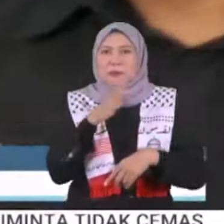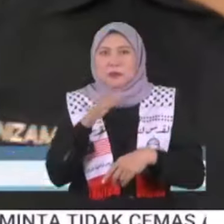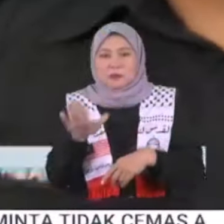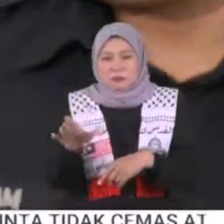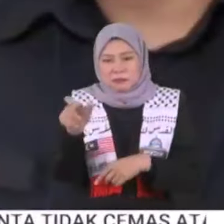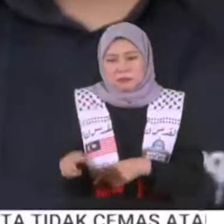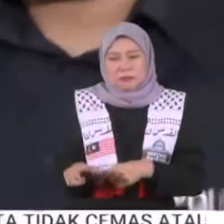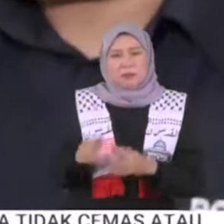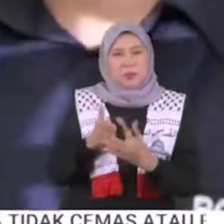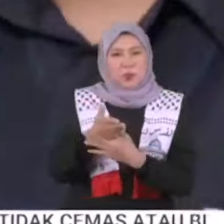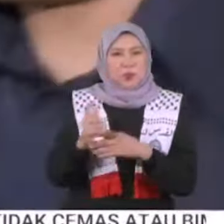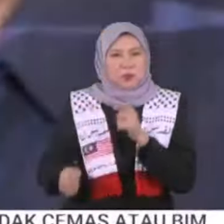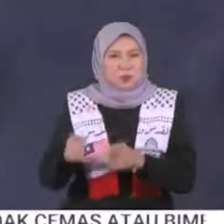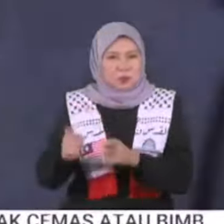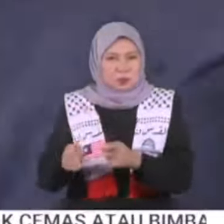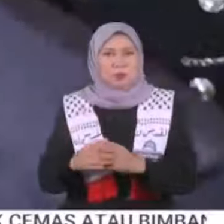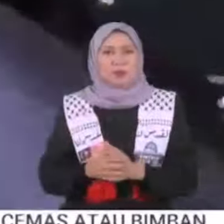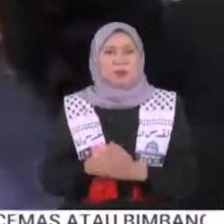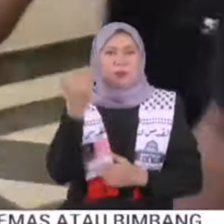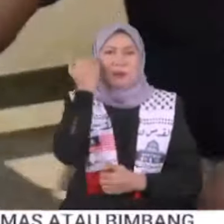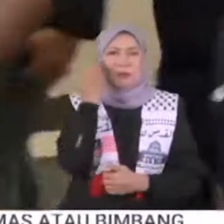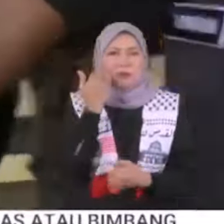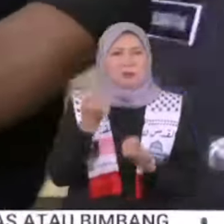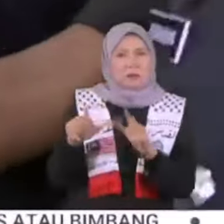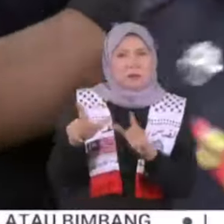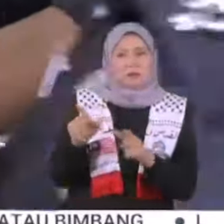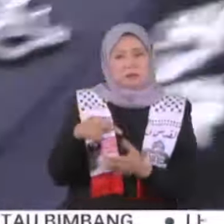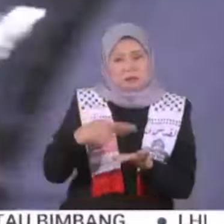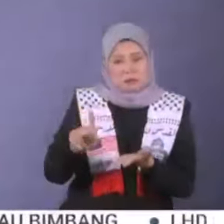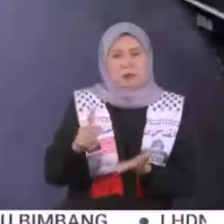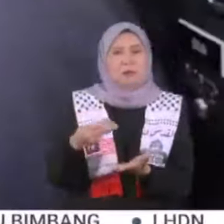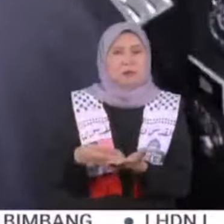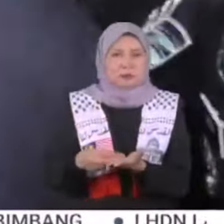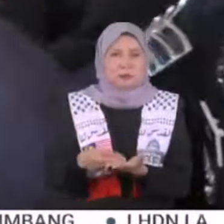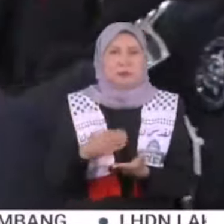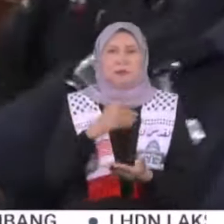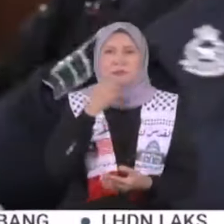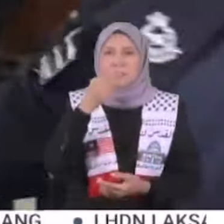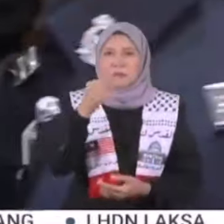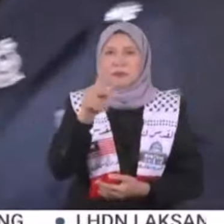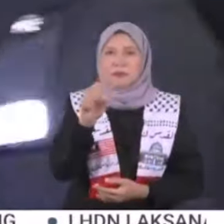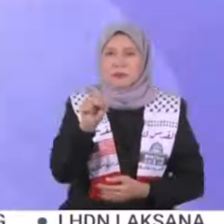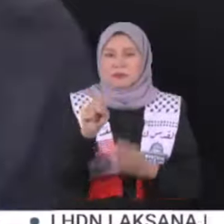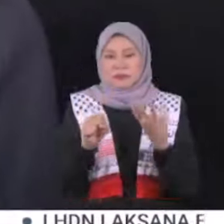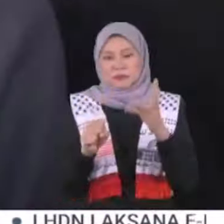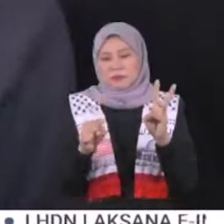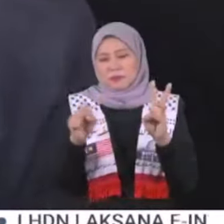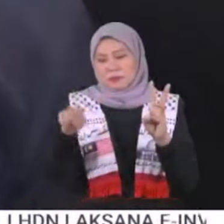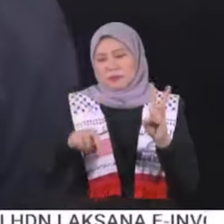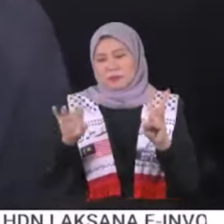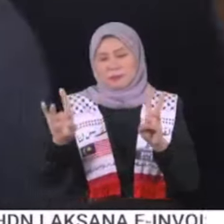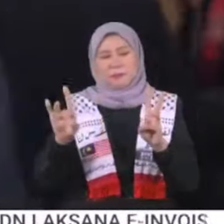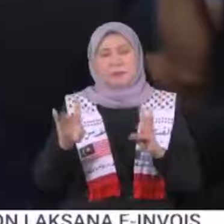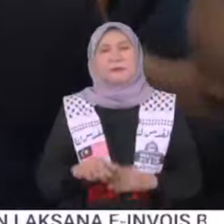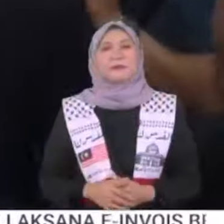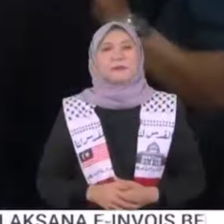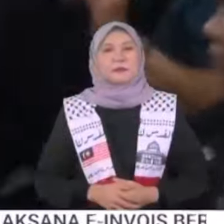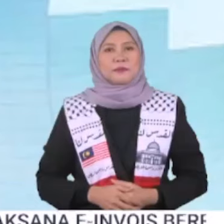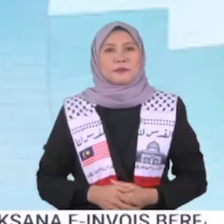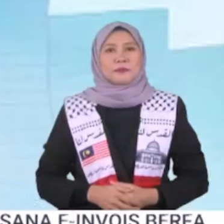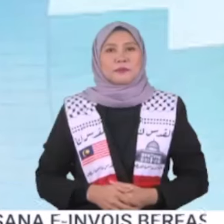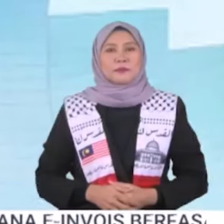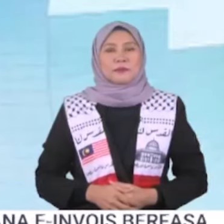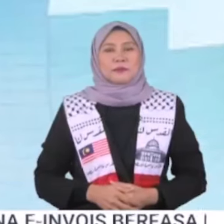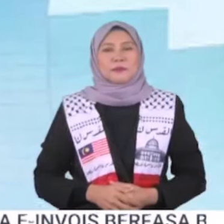Isha menerusi TikTok. Hakim membenarkan Satish Kumar diikat jamin. Sebutan semula kes pada 16 Ogos.